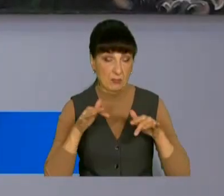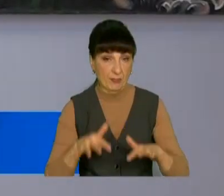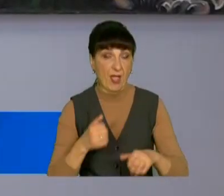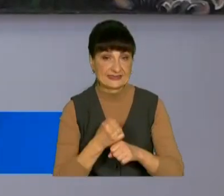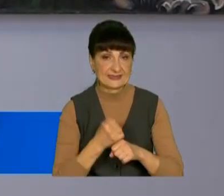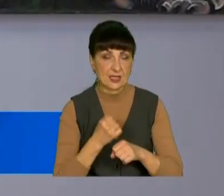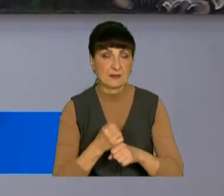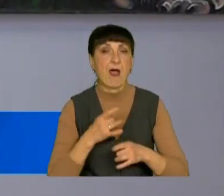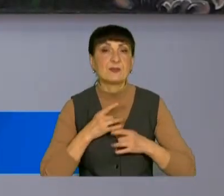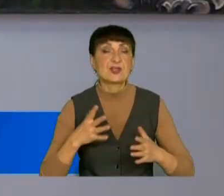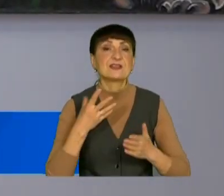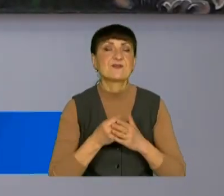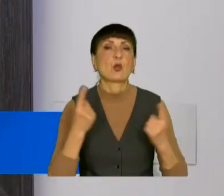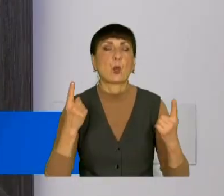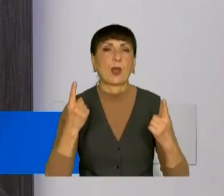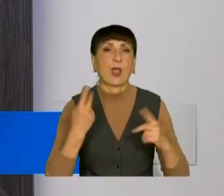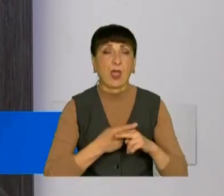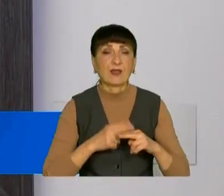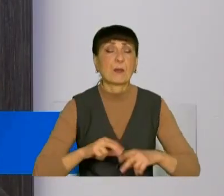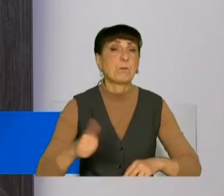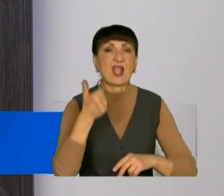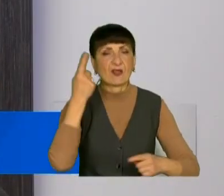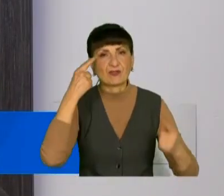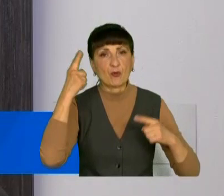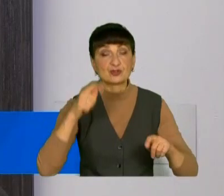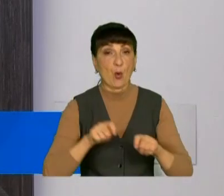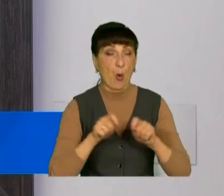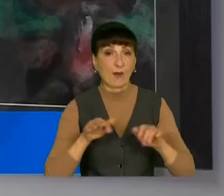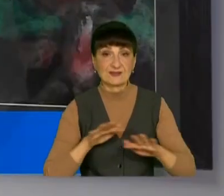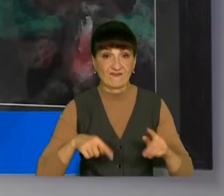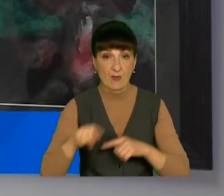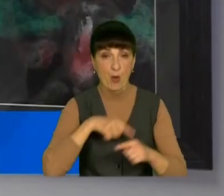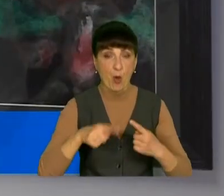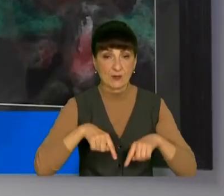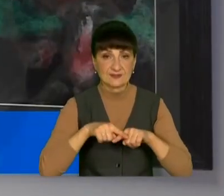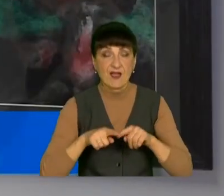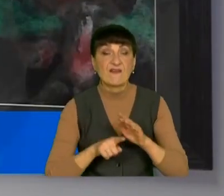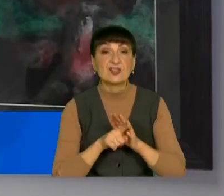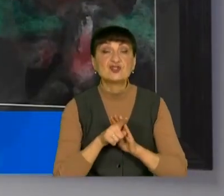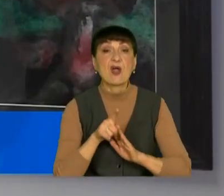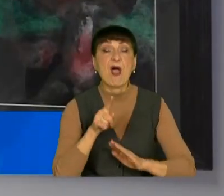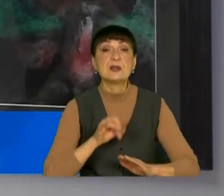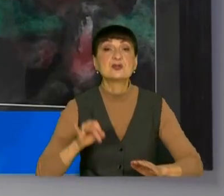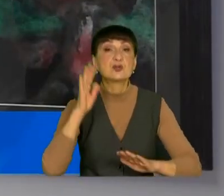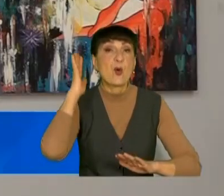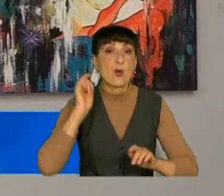мероприятие, отмечает свой юбилей. Это первая творческая организация нашей страны, начало которой положено